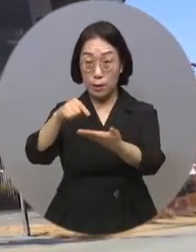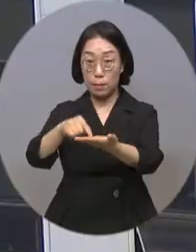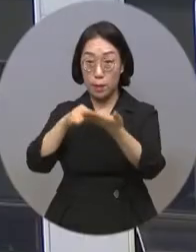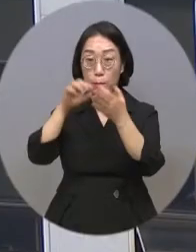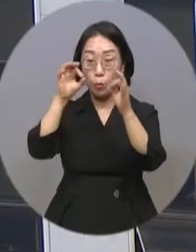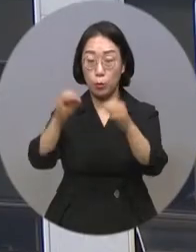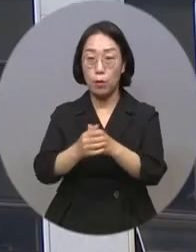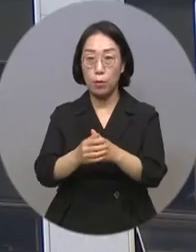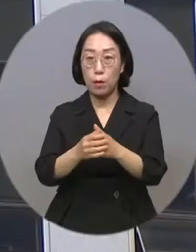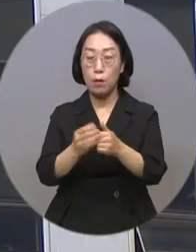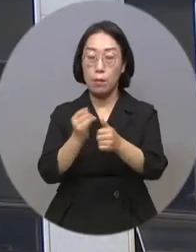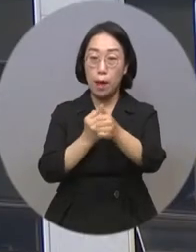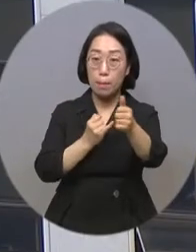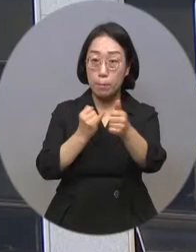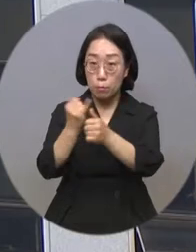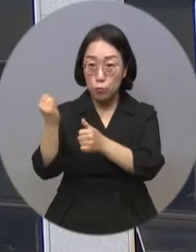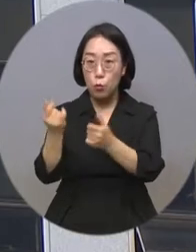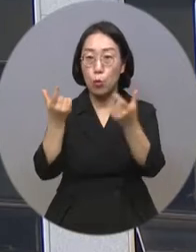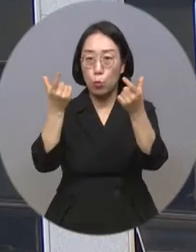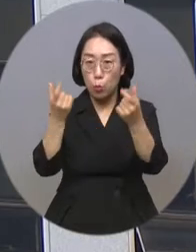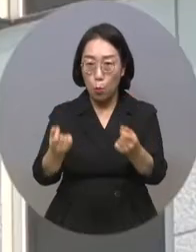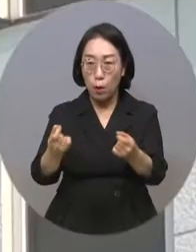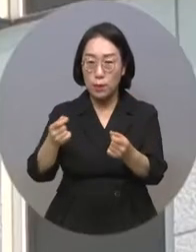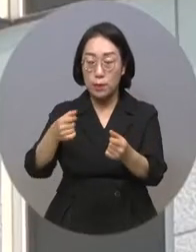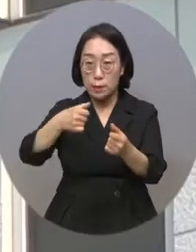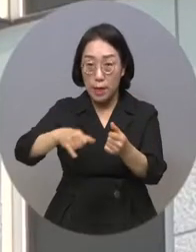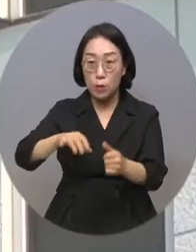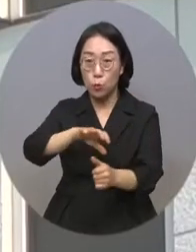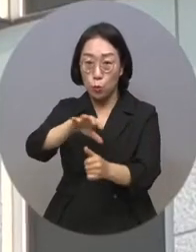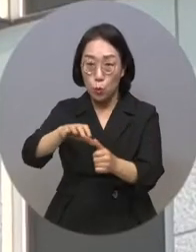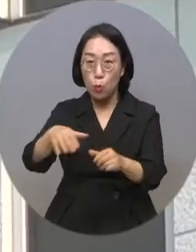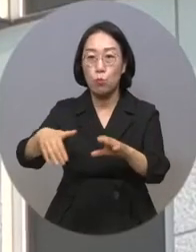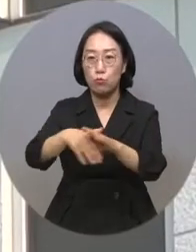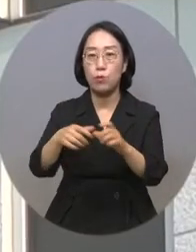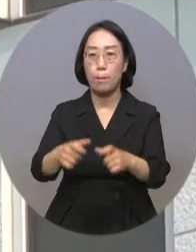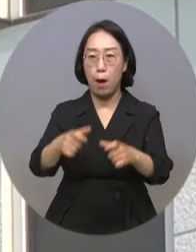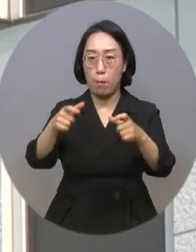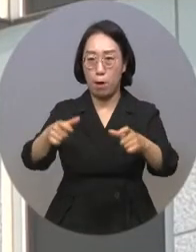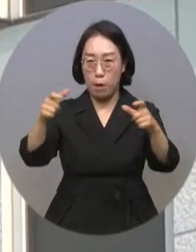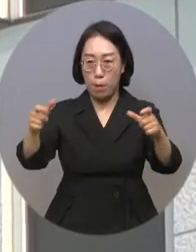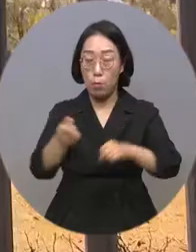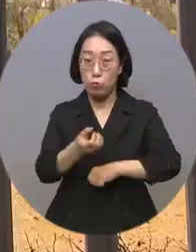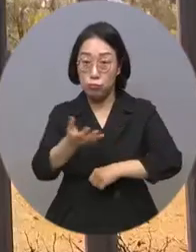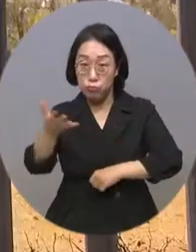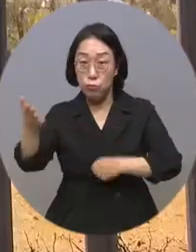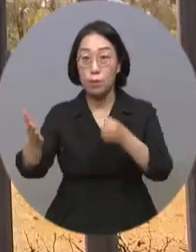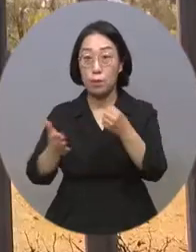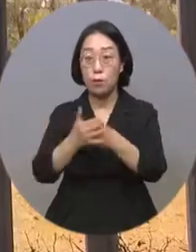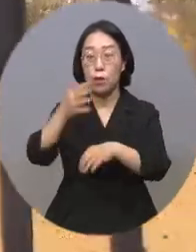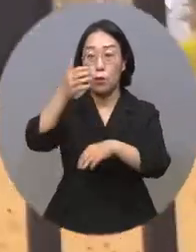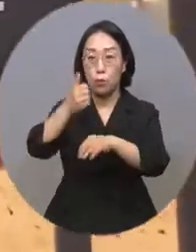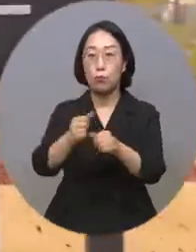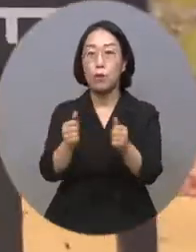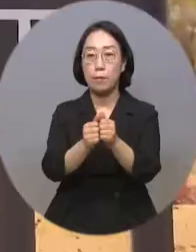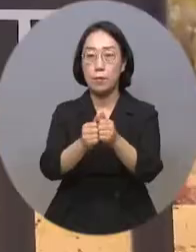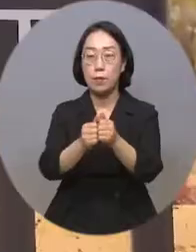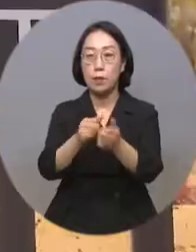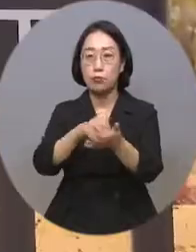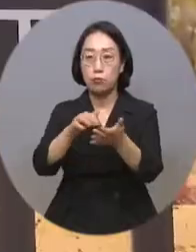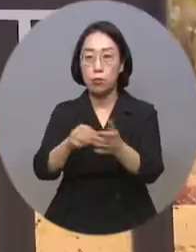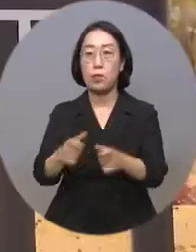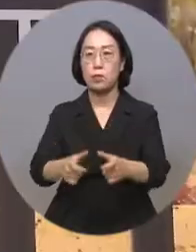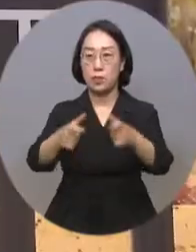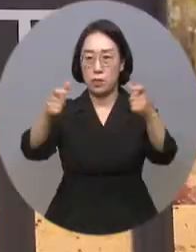자녀의 맞돌봄 문화 확산으로 남성 육아휴직자 수와 전체 육아휴직자 중 남성 비율이 꾸준히